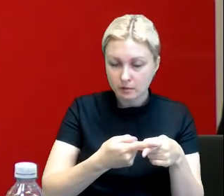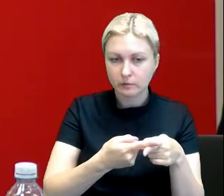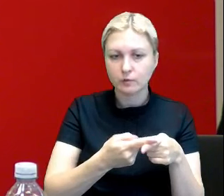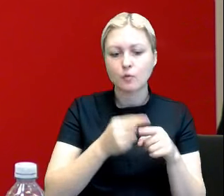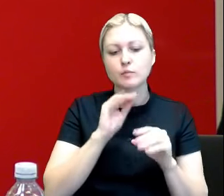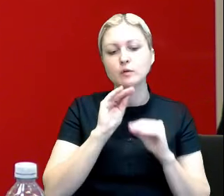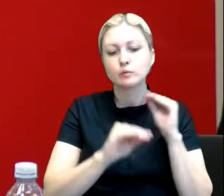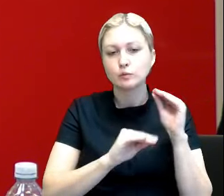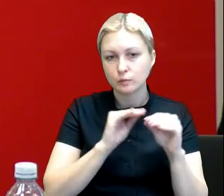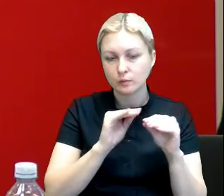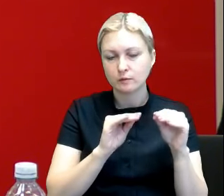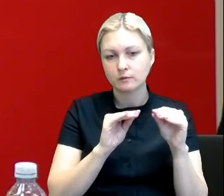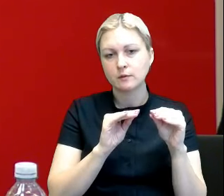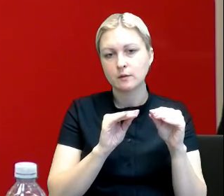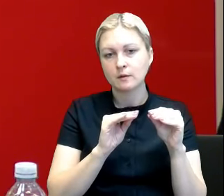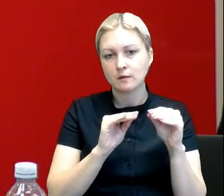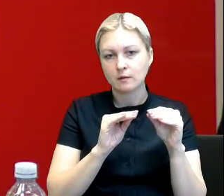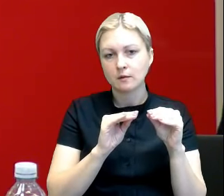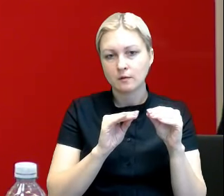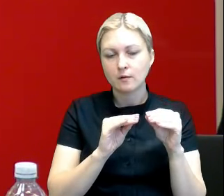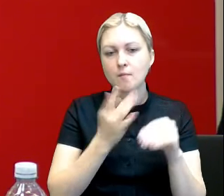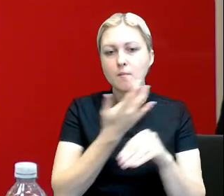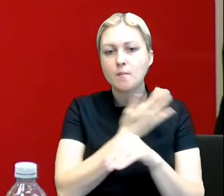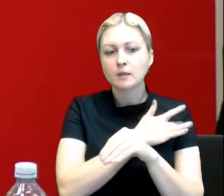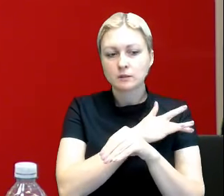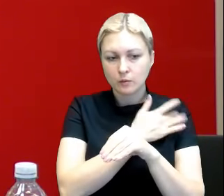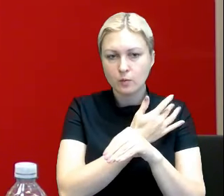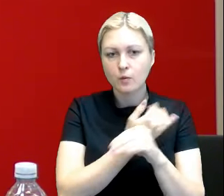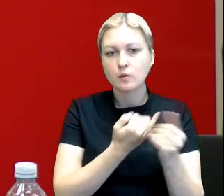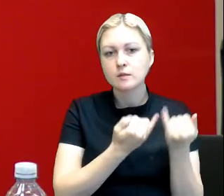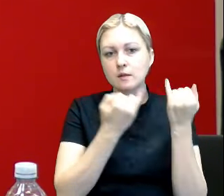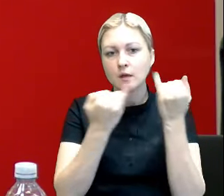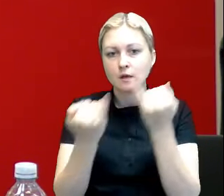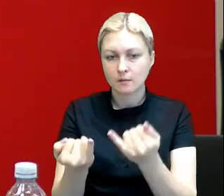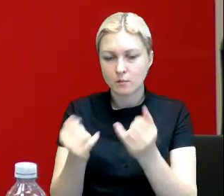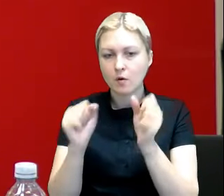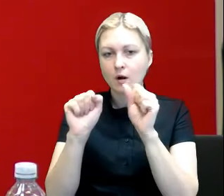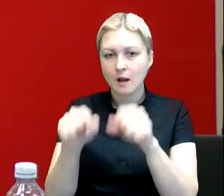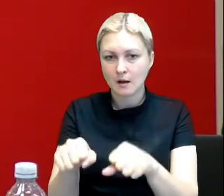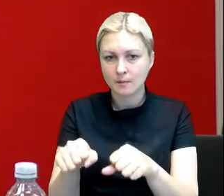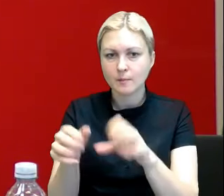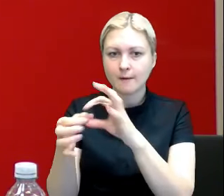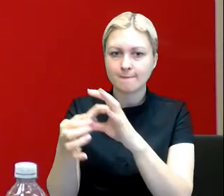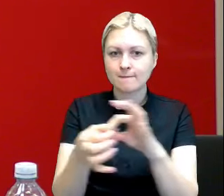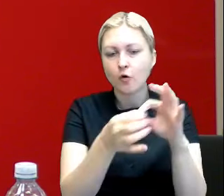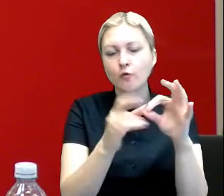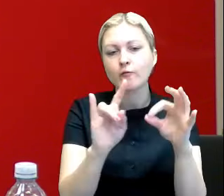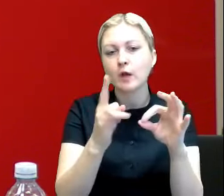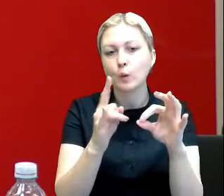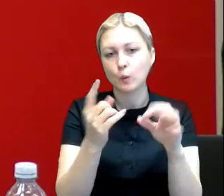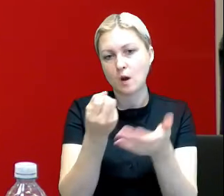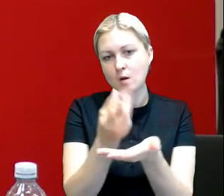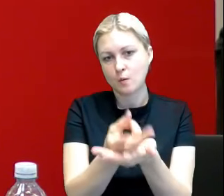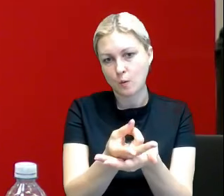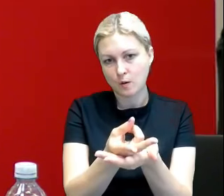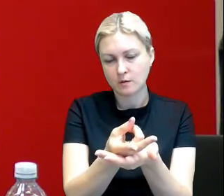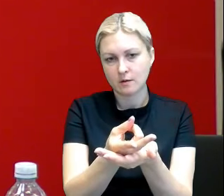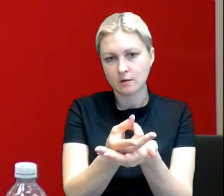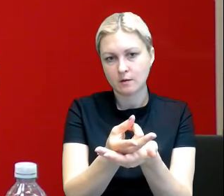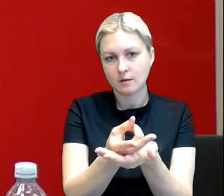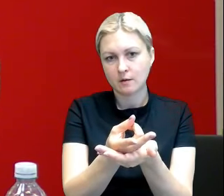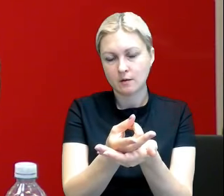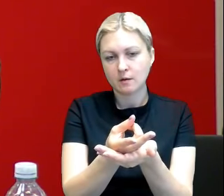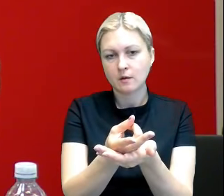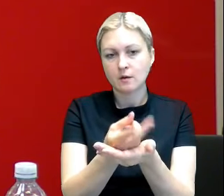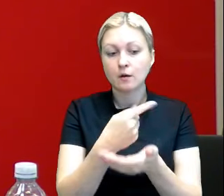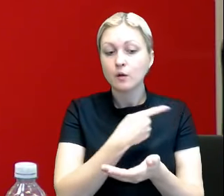a paliatyvios paslaugos teikimo galimybes prie vaikų ligoninės tai turbūt jūs visi tarybos